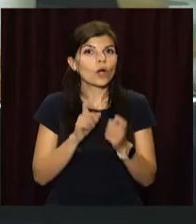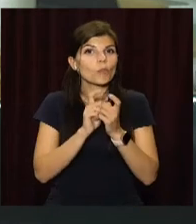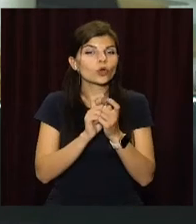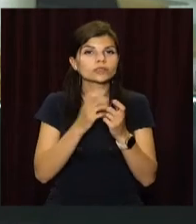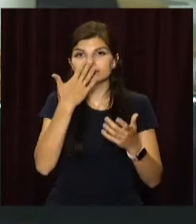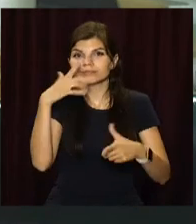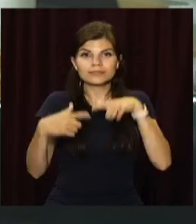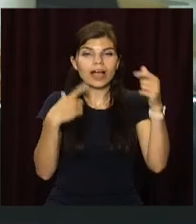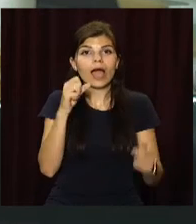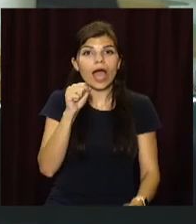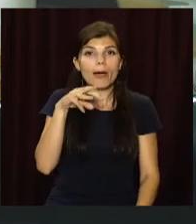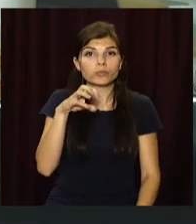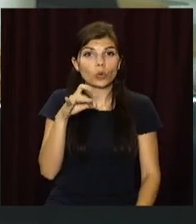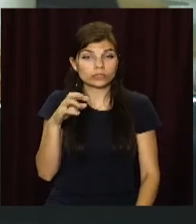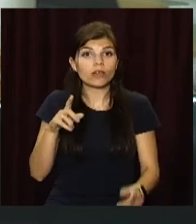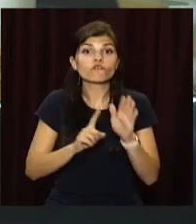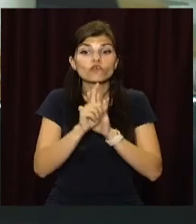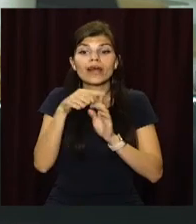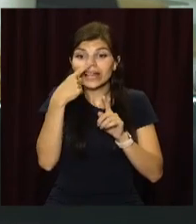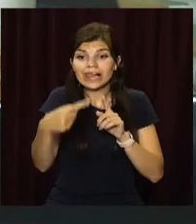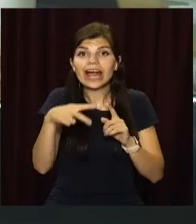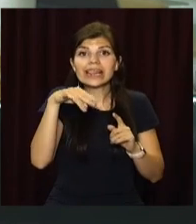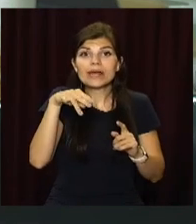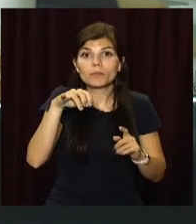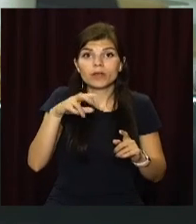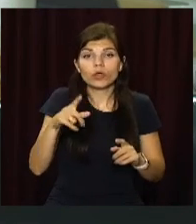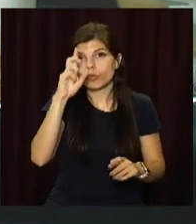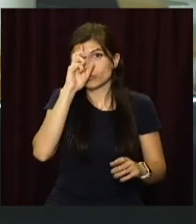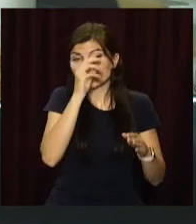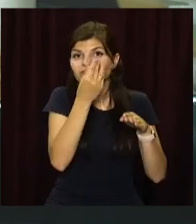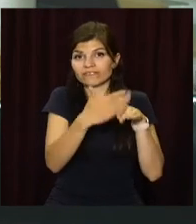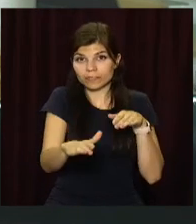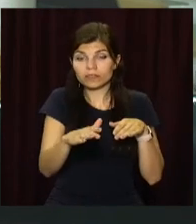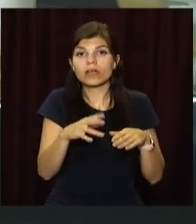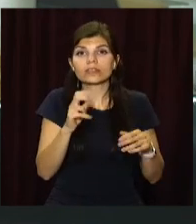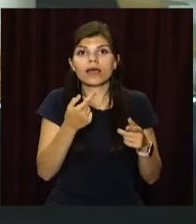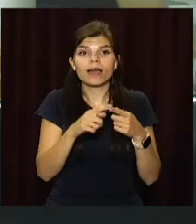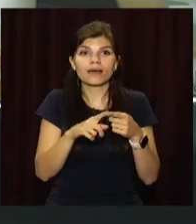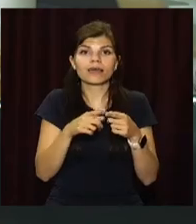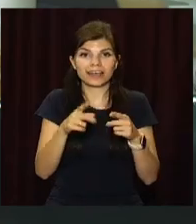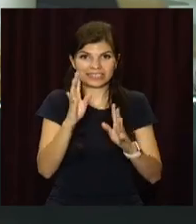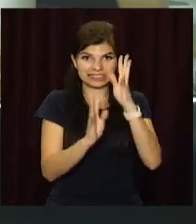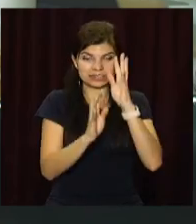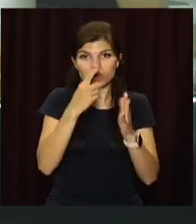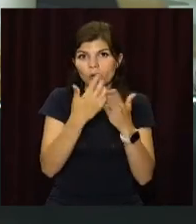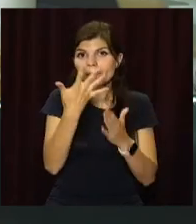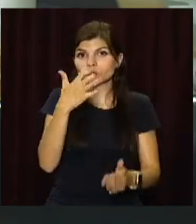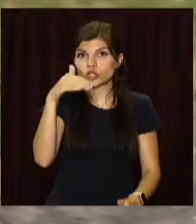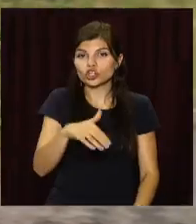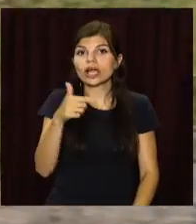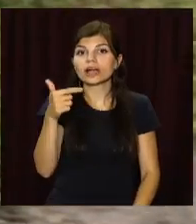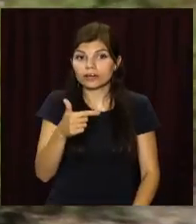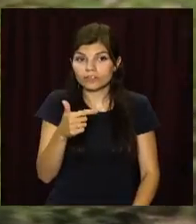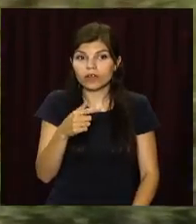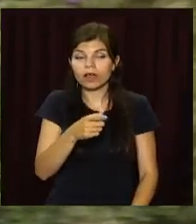Боротися з амброзією у Дніпрі почнуть в липні. Цьогоріч з міського бюджету на ліквідацію карантинних рослин виділили майже 500 тисяч